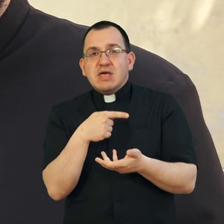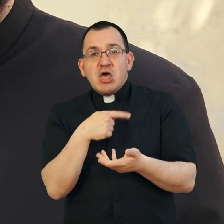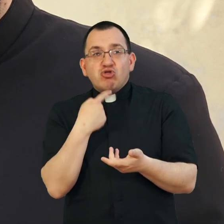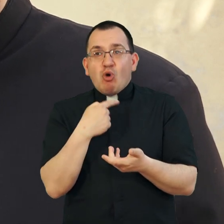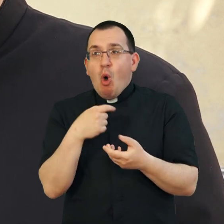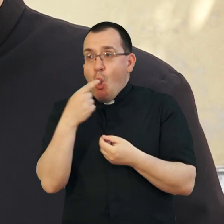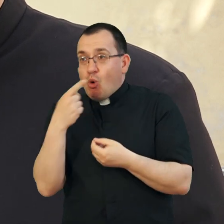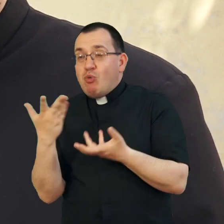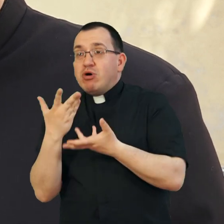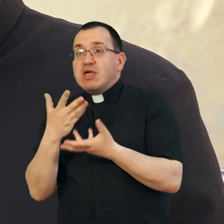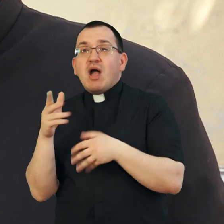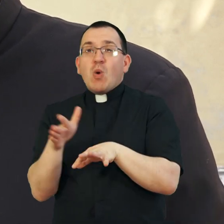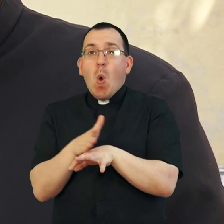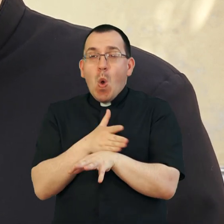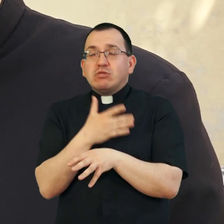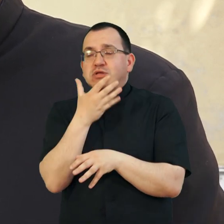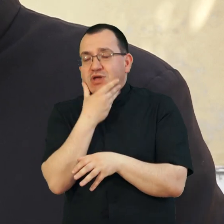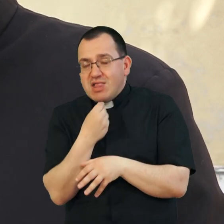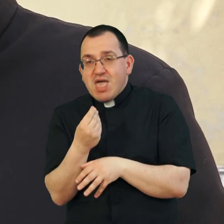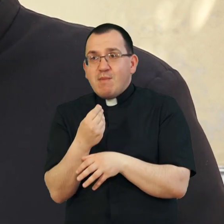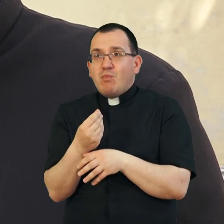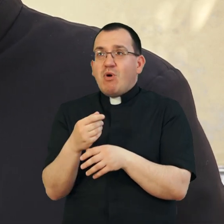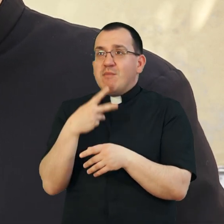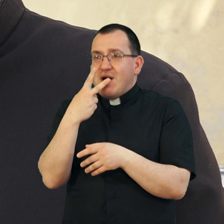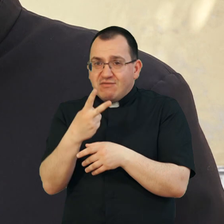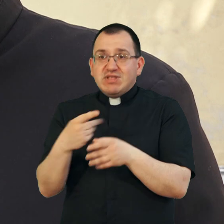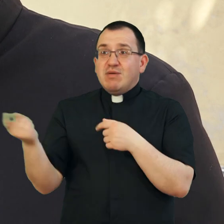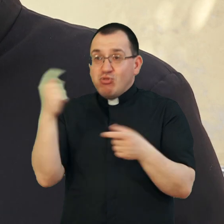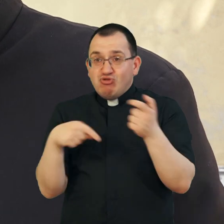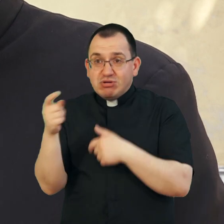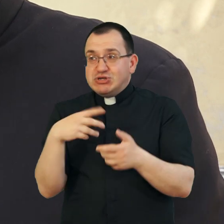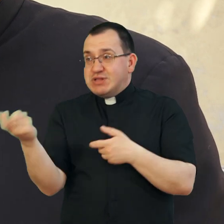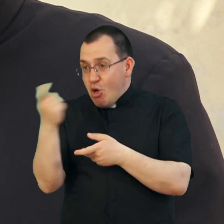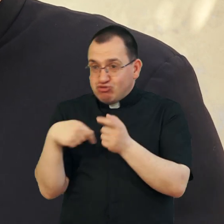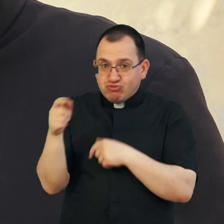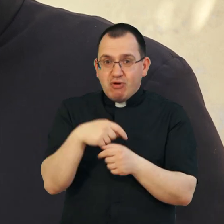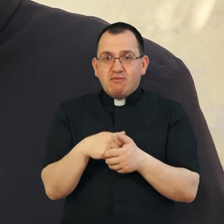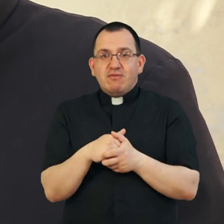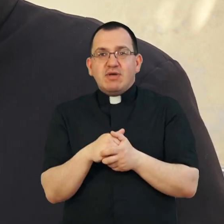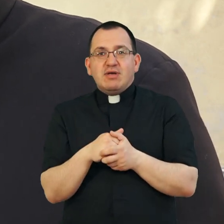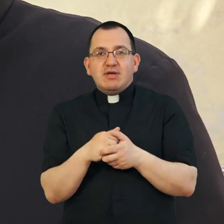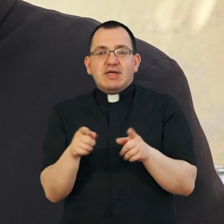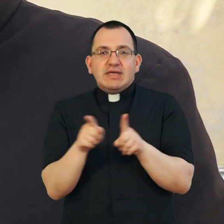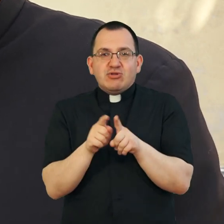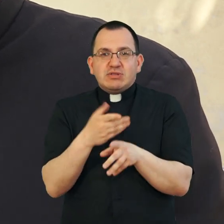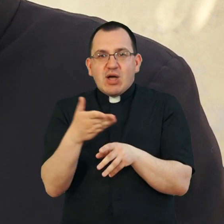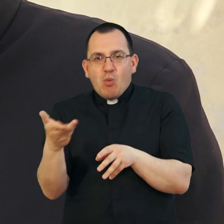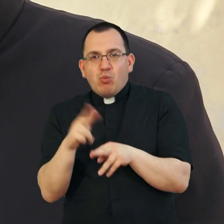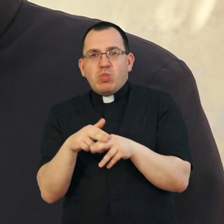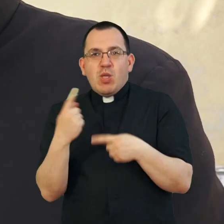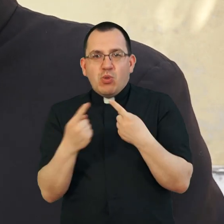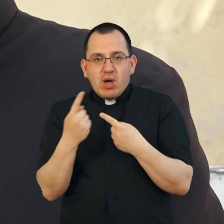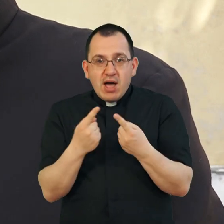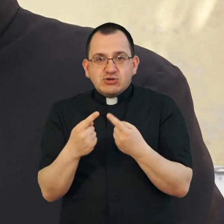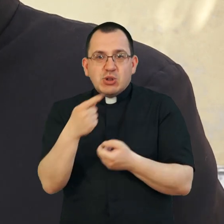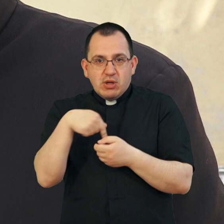dobro, evo vidim na društvenim mrežama, jedni drugima komentiraju, dođite, evo doista je to jako lijepo. I dogod je tako, evo, organizirat ćemo